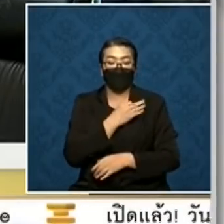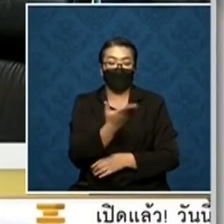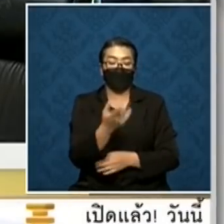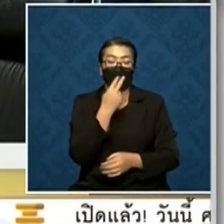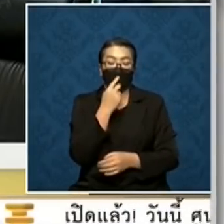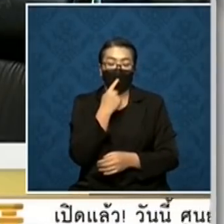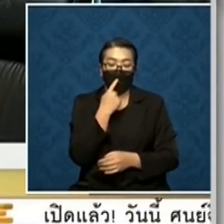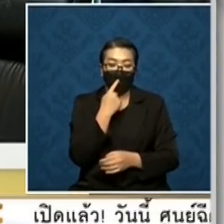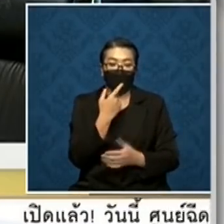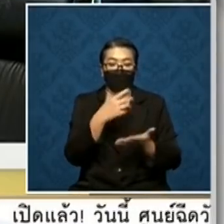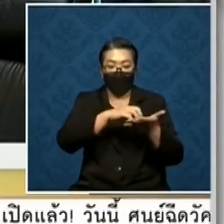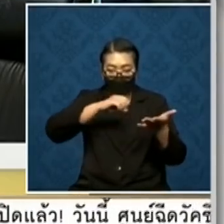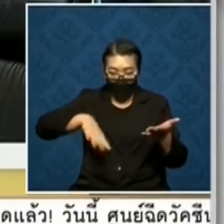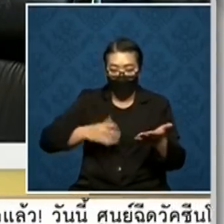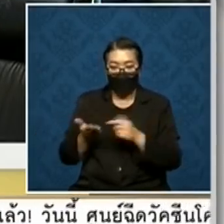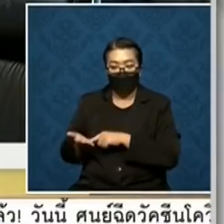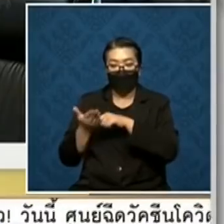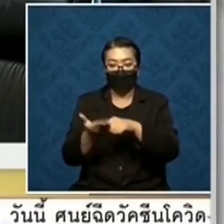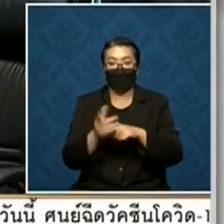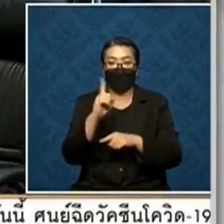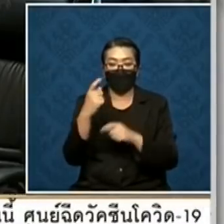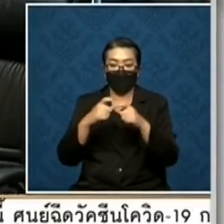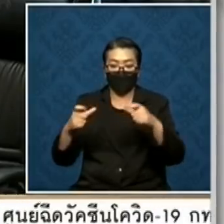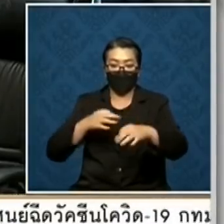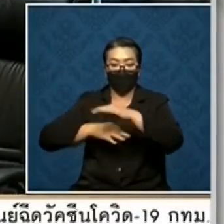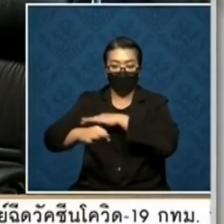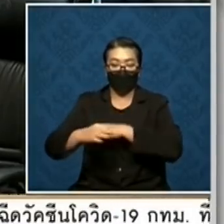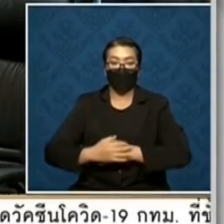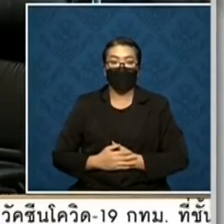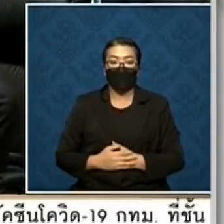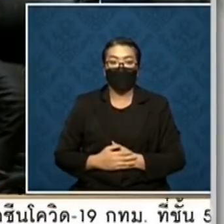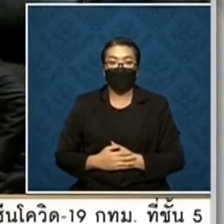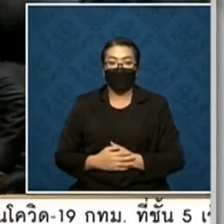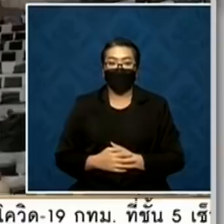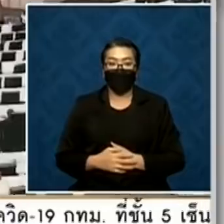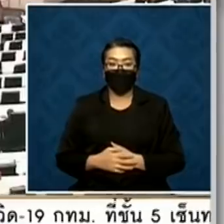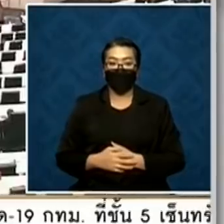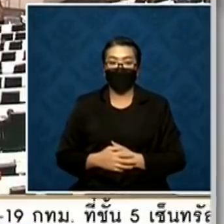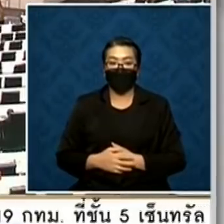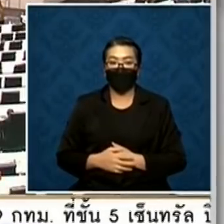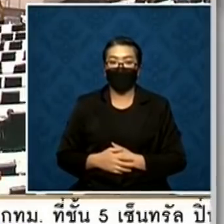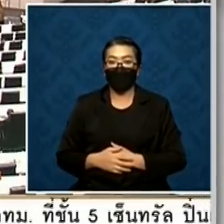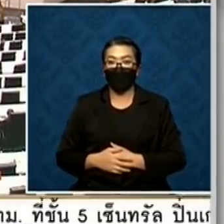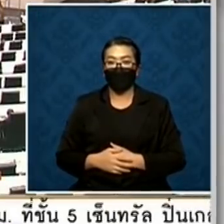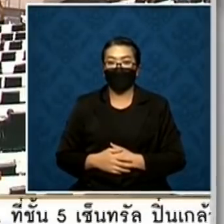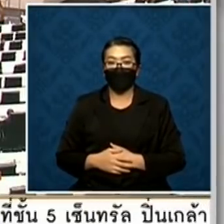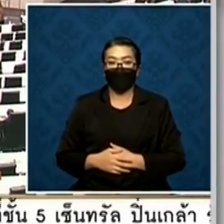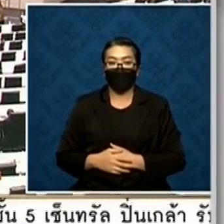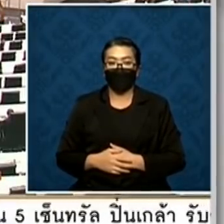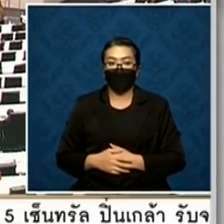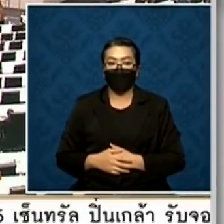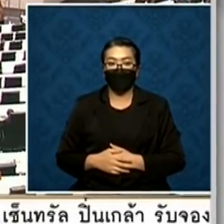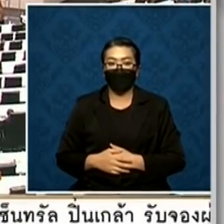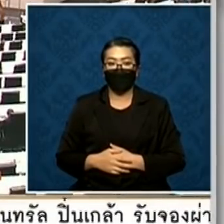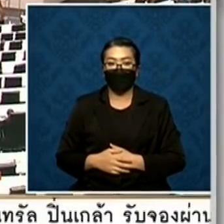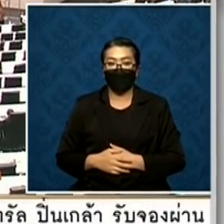าเราจะตรวจสอบรัฐบาลว่ารัฐบาลมาประชุมสภาใหม่นะครับหรือว่ารัฐบาลเนี่ยบางทีเขาจะผ่านก